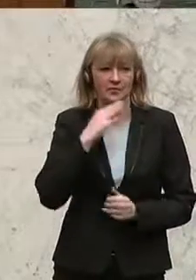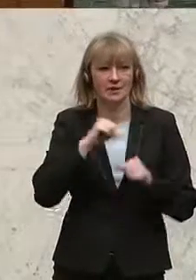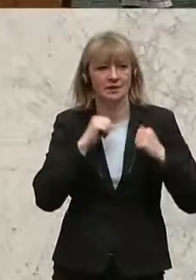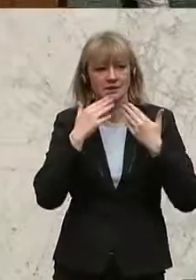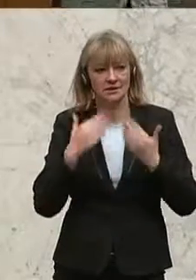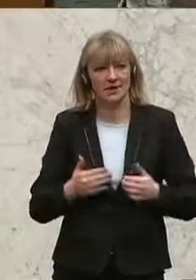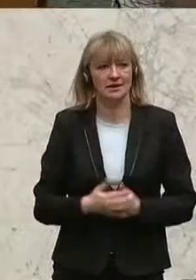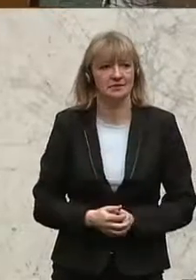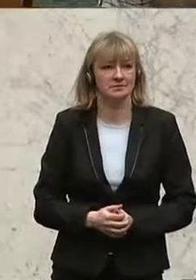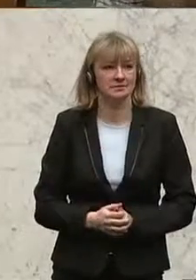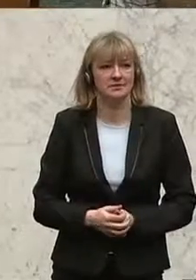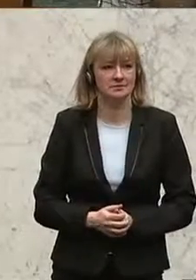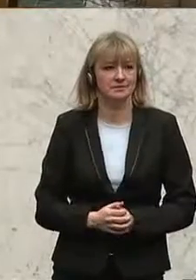Vielen Dank.